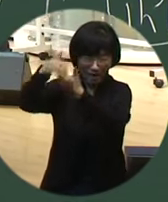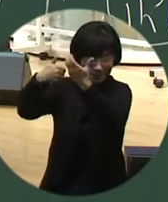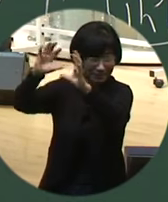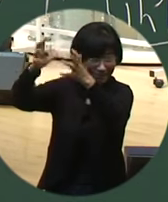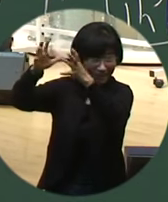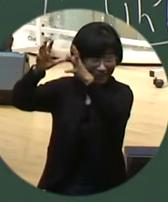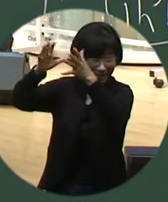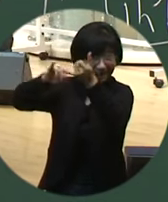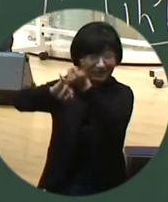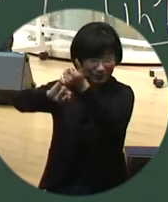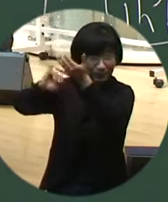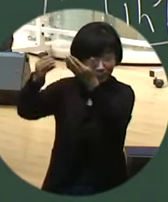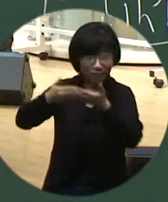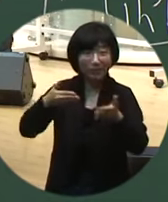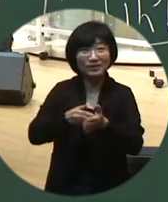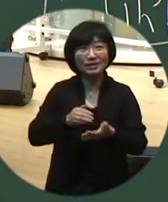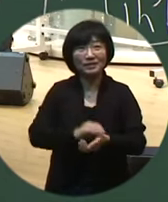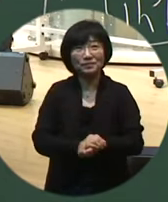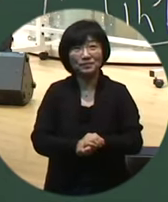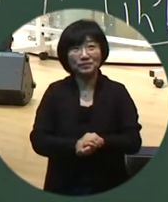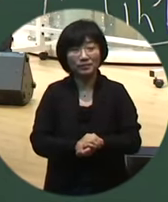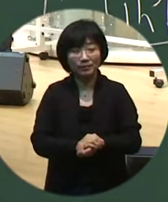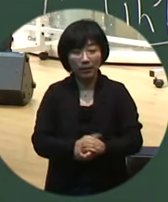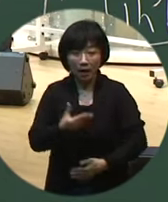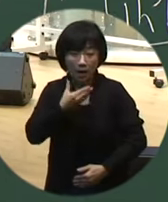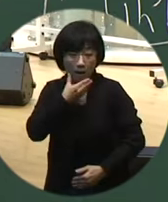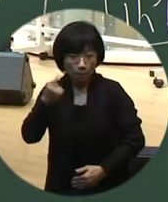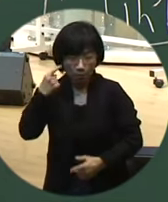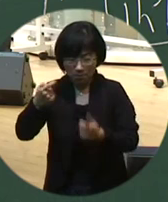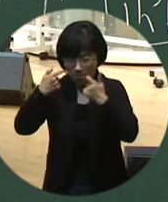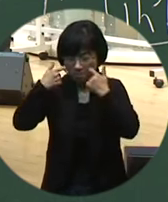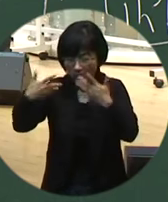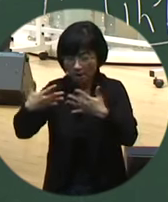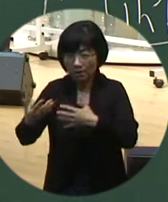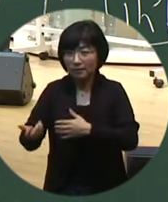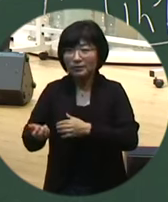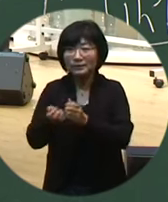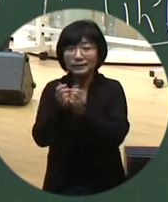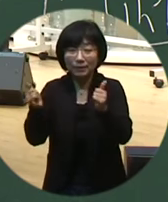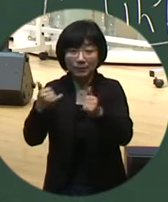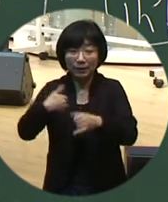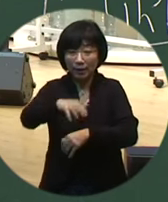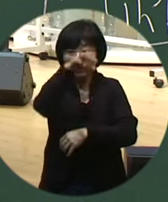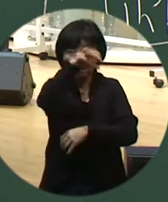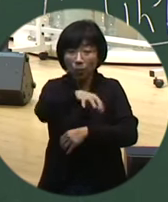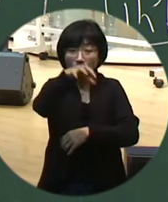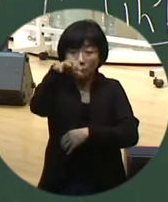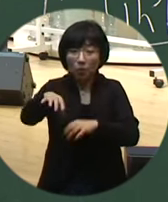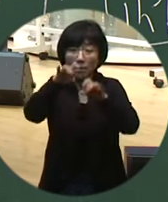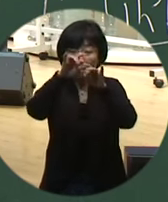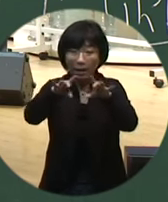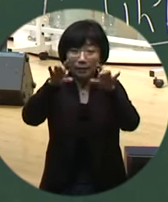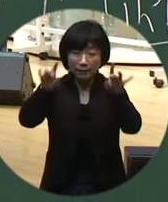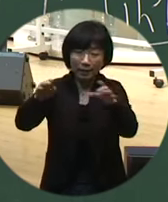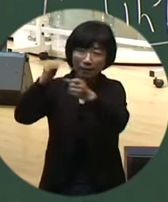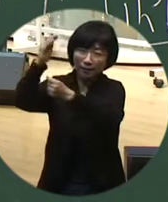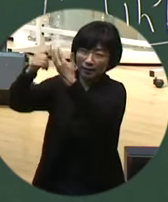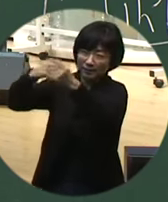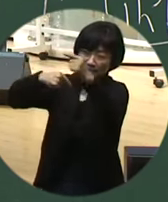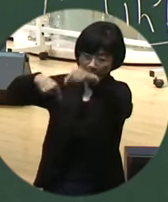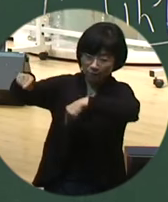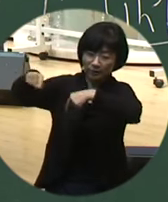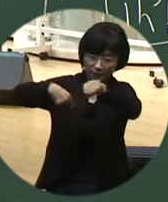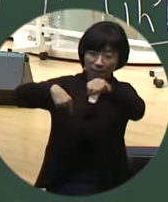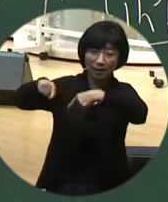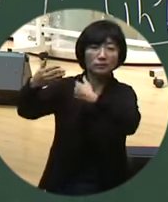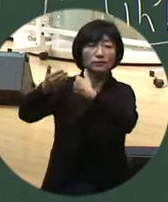God. 복음으로 결론 난 사람이 가는 곳마다 역사하는 하나님의 주권이잖아요. It is the sovereignty of